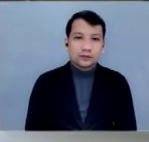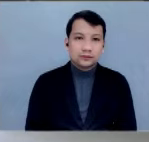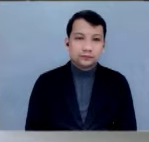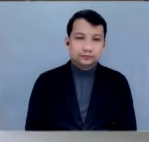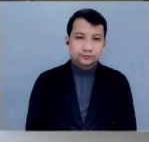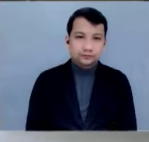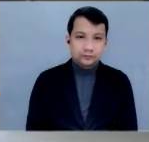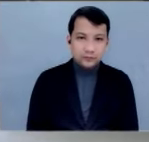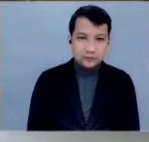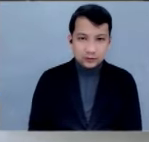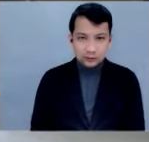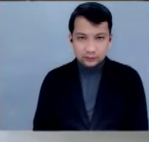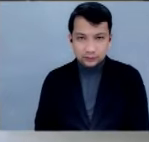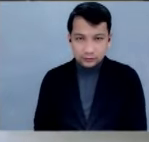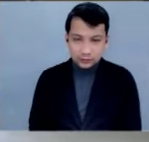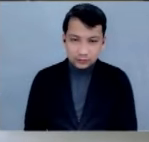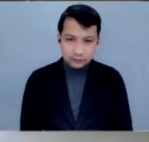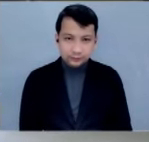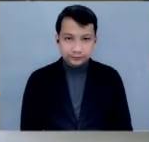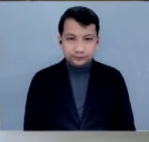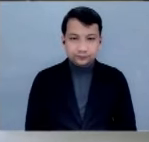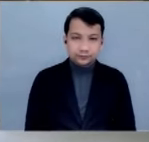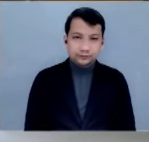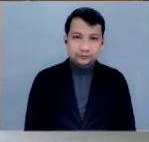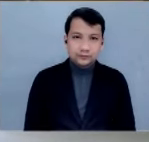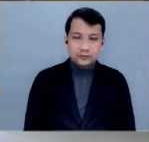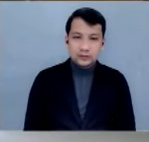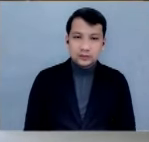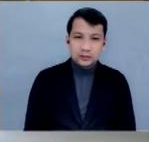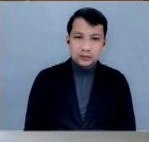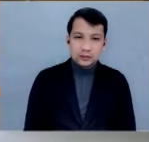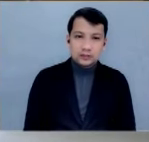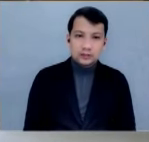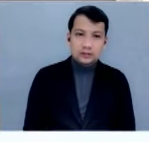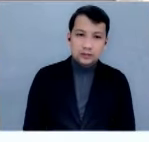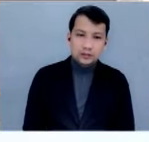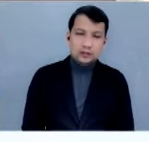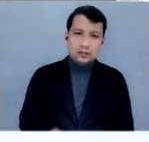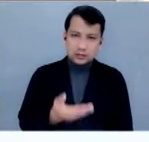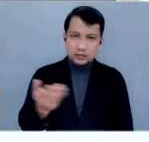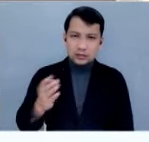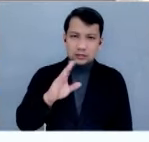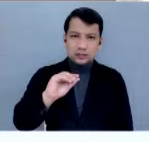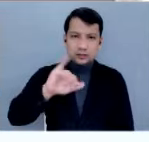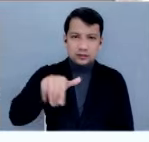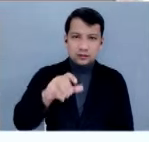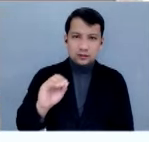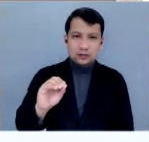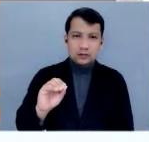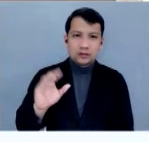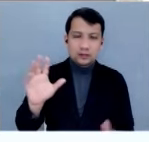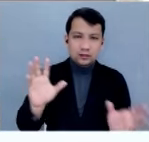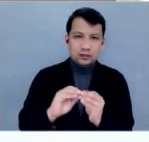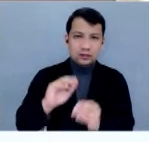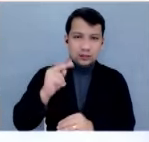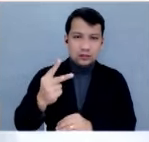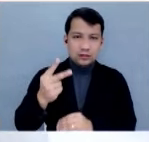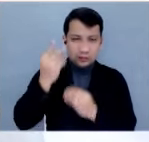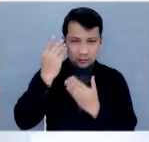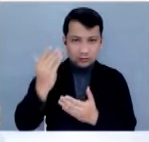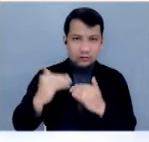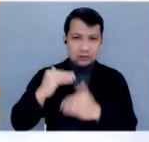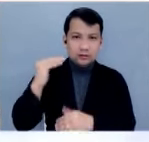Sa kabila ng umano'y pagdami ng Chinese vessels na nakabantay ngayon sa Baho de Masinloc, kasado pa rin ang ikalawang civilian supply mission